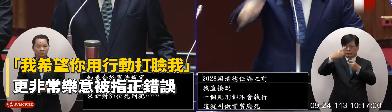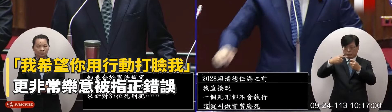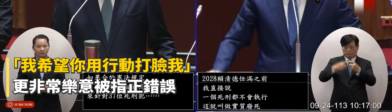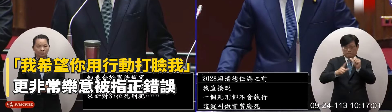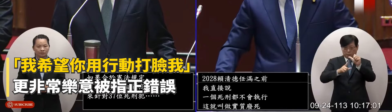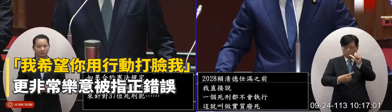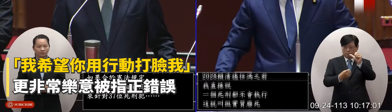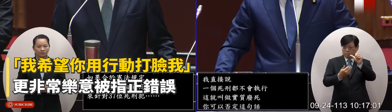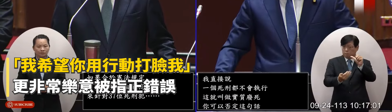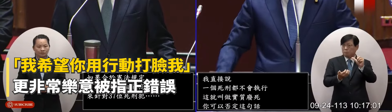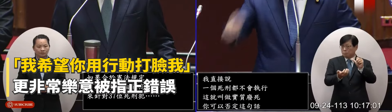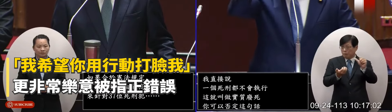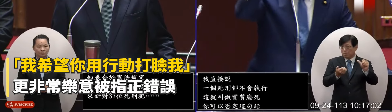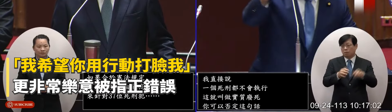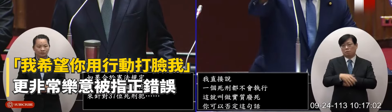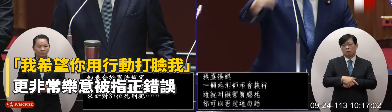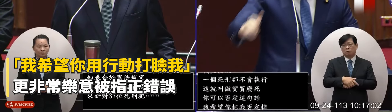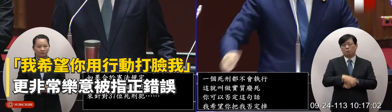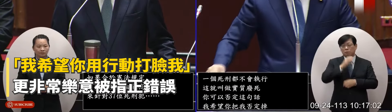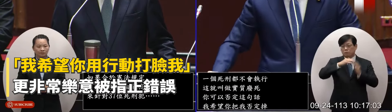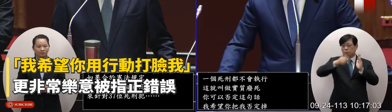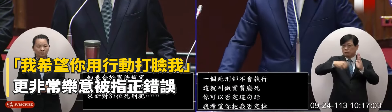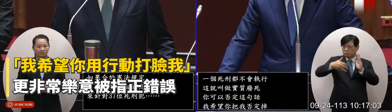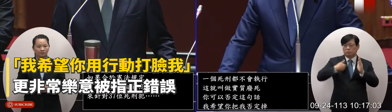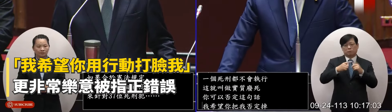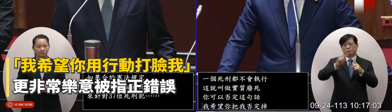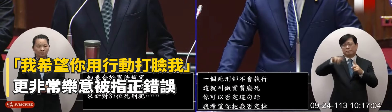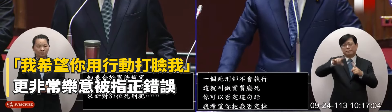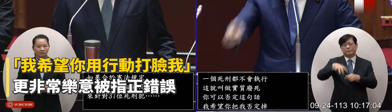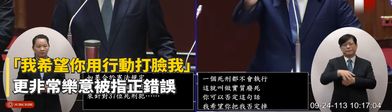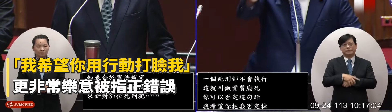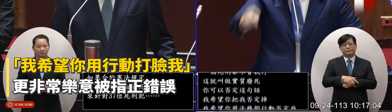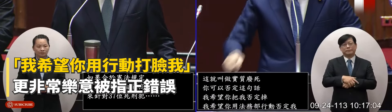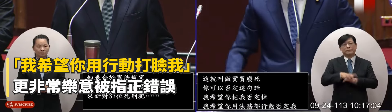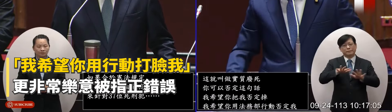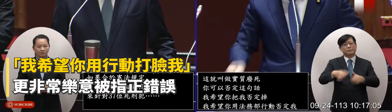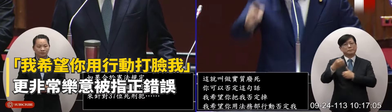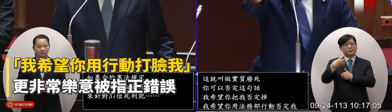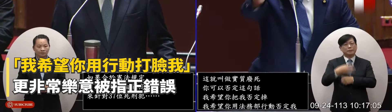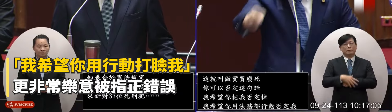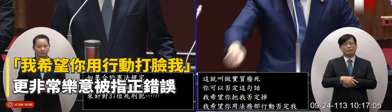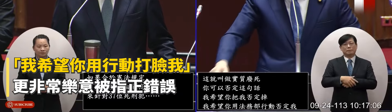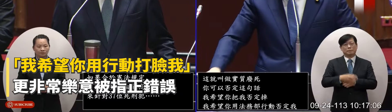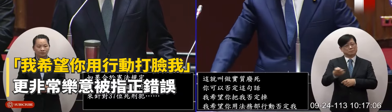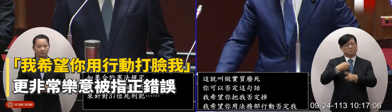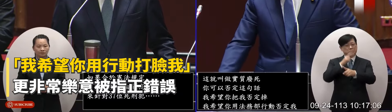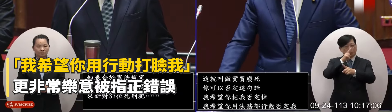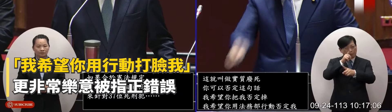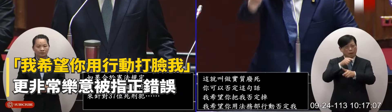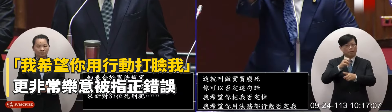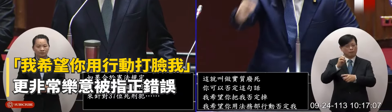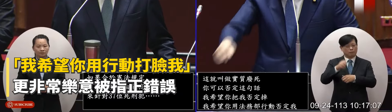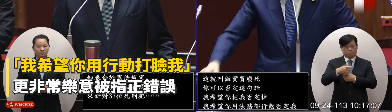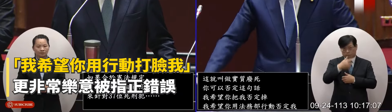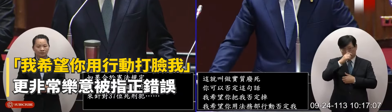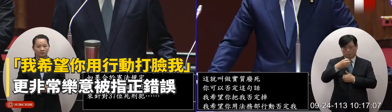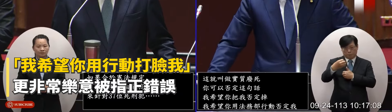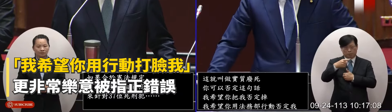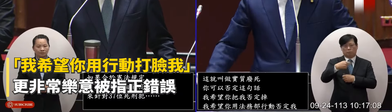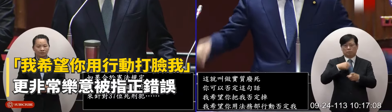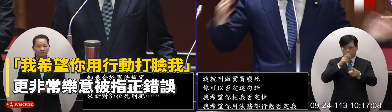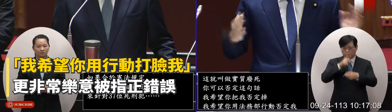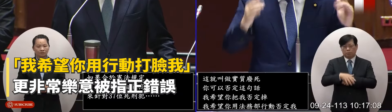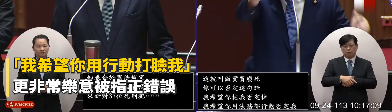在5月19号的时候，我不管卓院长在哪里，今天来跟我讲说罗志强你错了，你看你说错